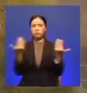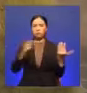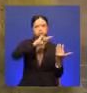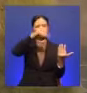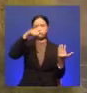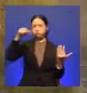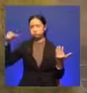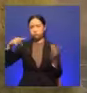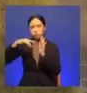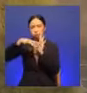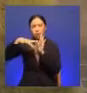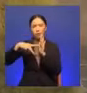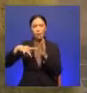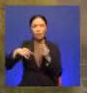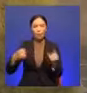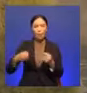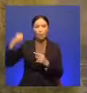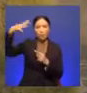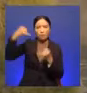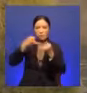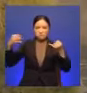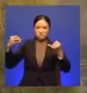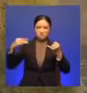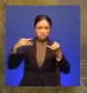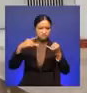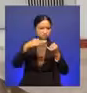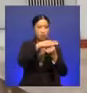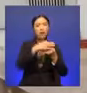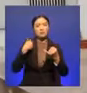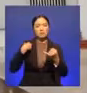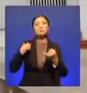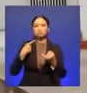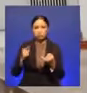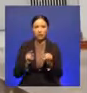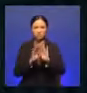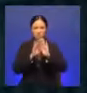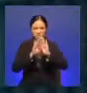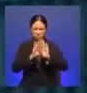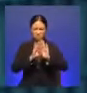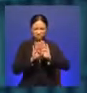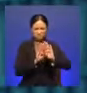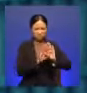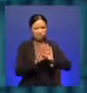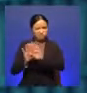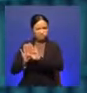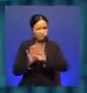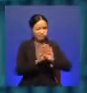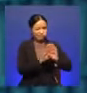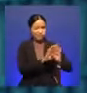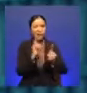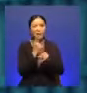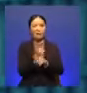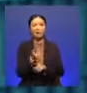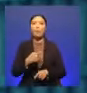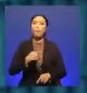แนวกำแพงกระแสไฟแรงสูงที่ถูกปล่อยไว้ตามแนวกำแพงมีประตูเหล็กบานใหญ ่ชายมันกับผู้หญิงทุกอย่